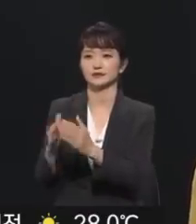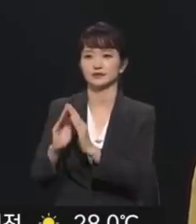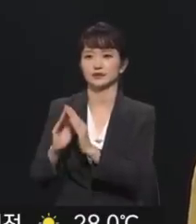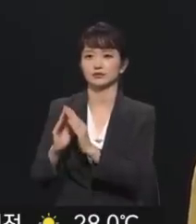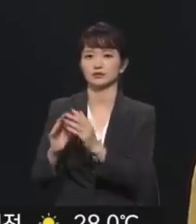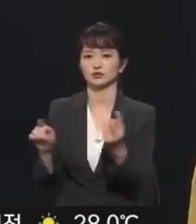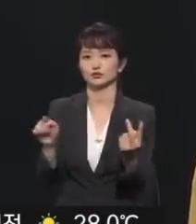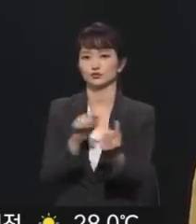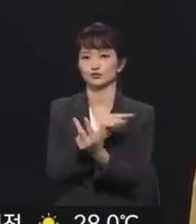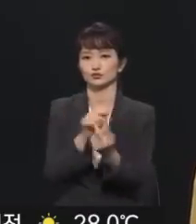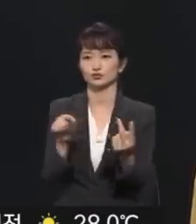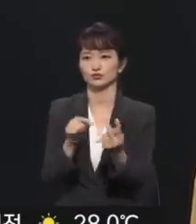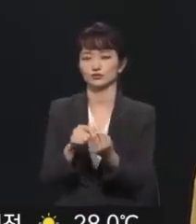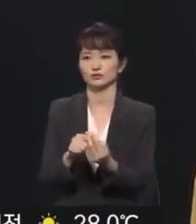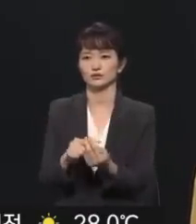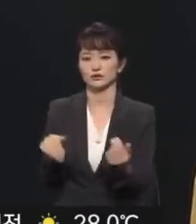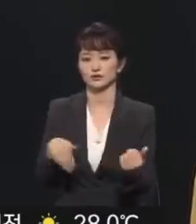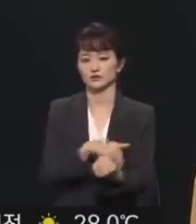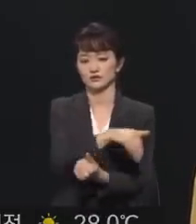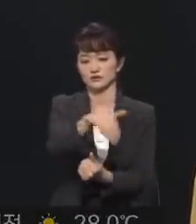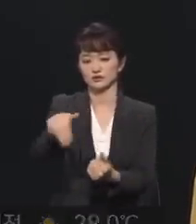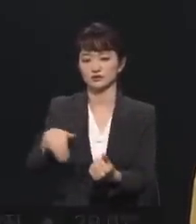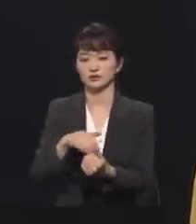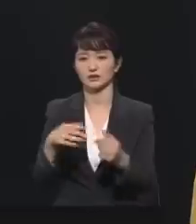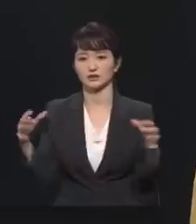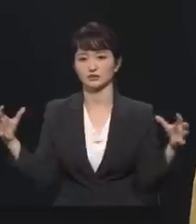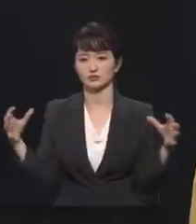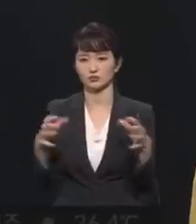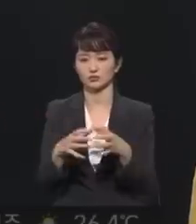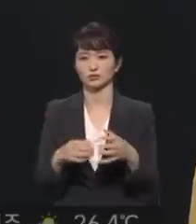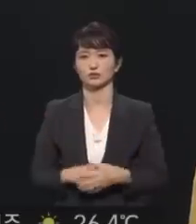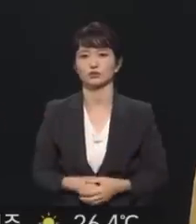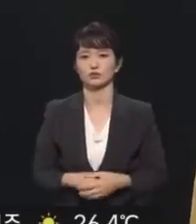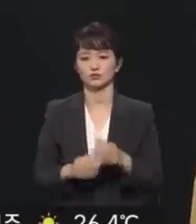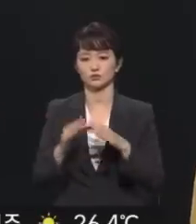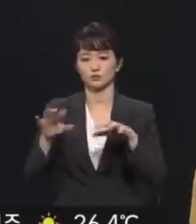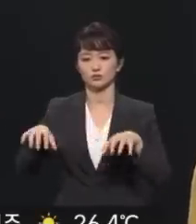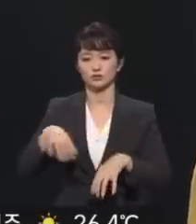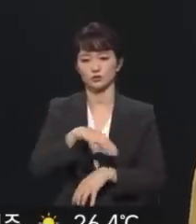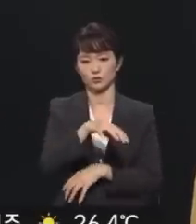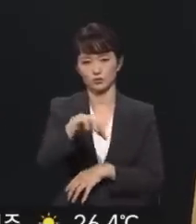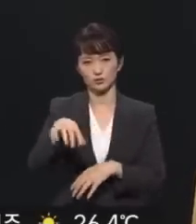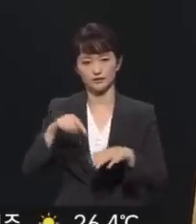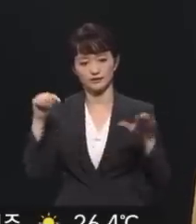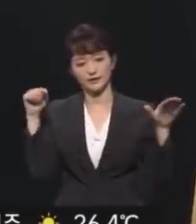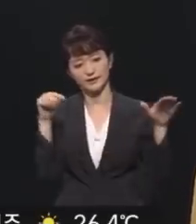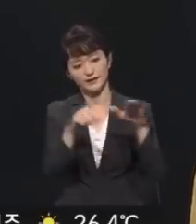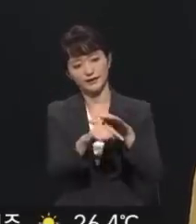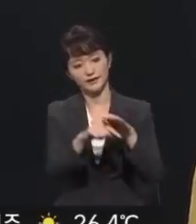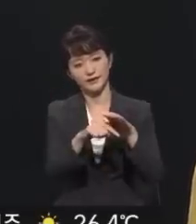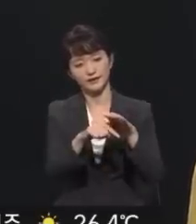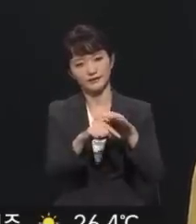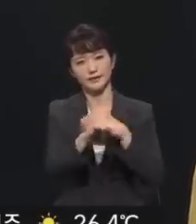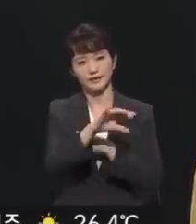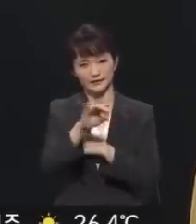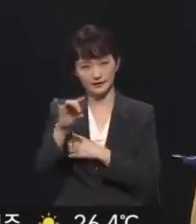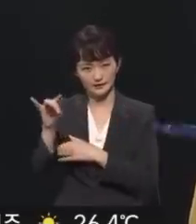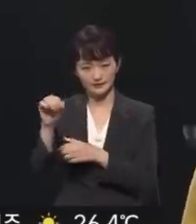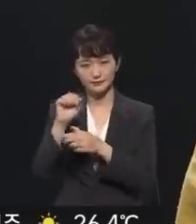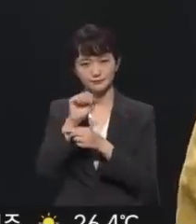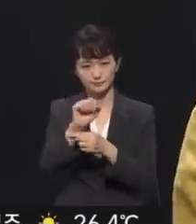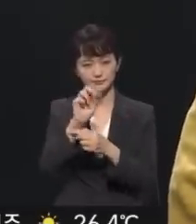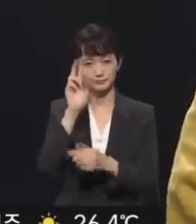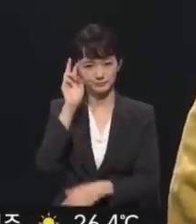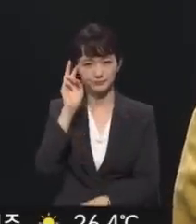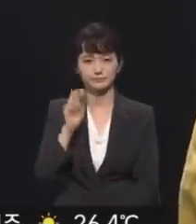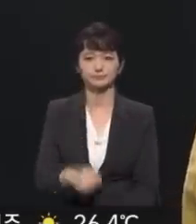정도로 해서 여론을 모으고 또 이제 동네마다 돌아가면서 드문드문 얼굴이 나오는 정도로 움직이지 않겠나 이렇게 일단 예상해 뭐 저도